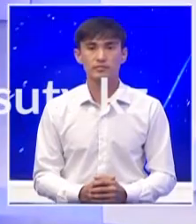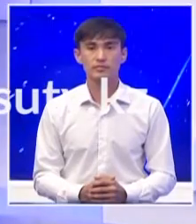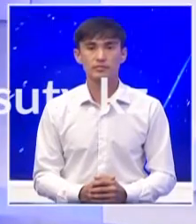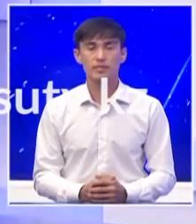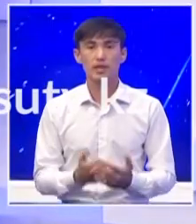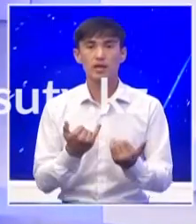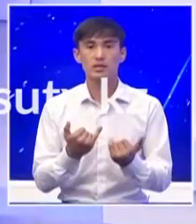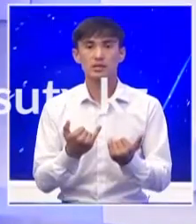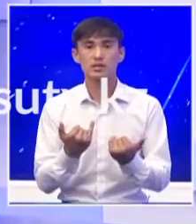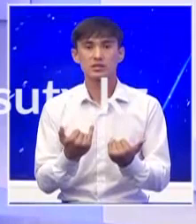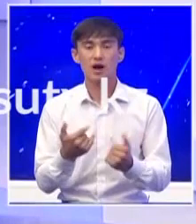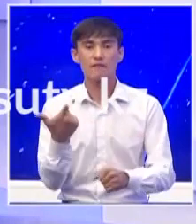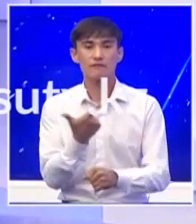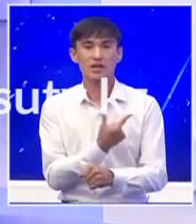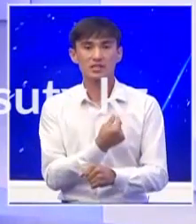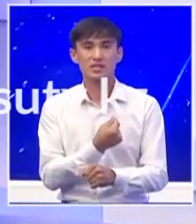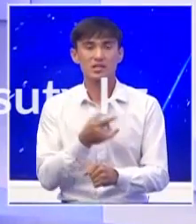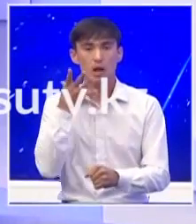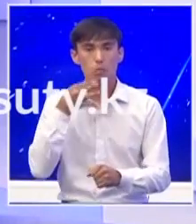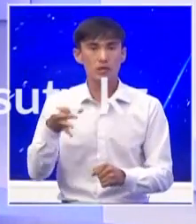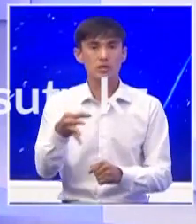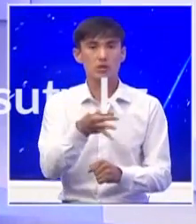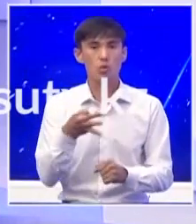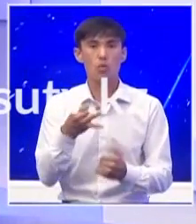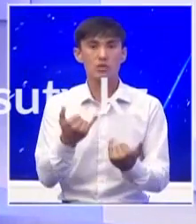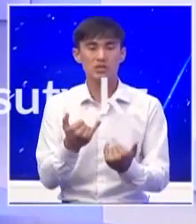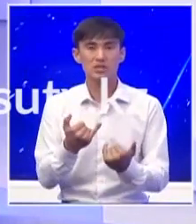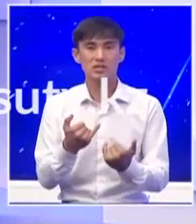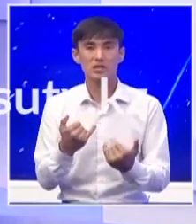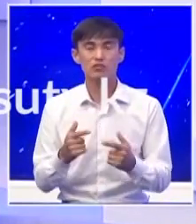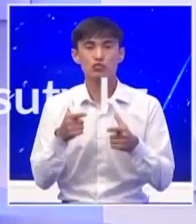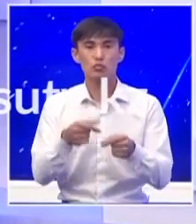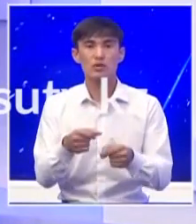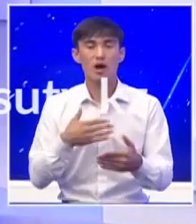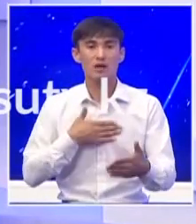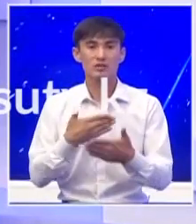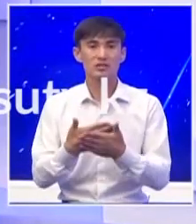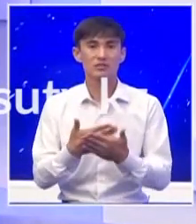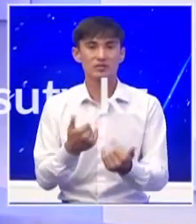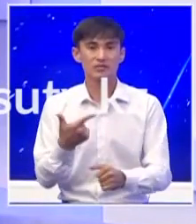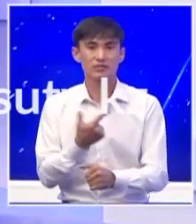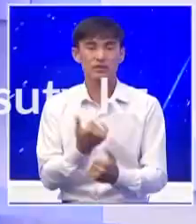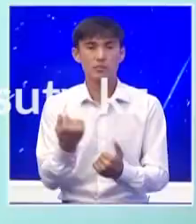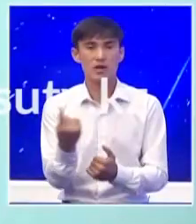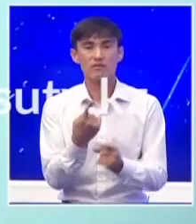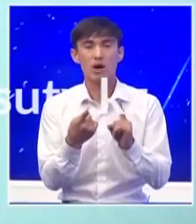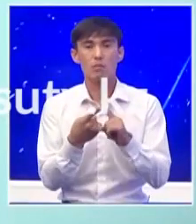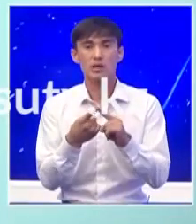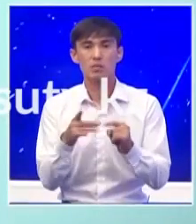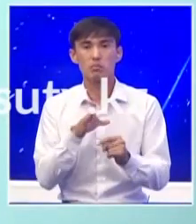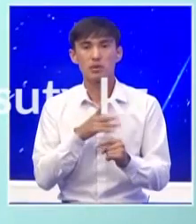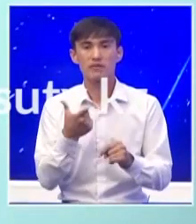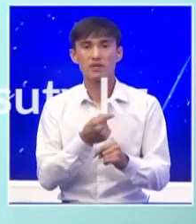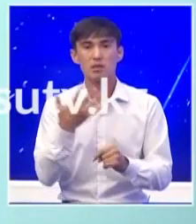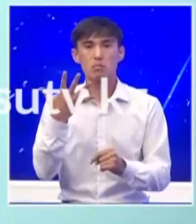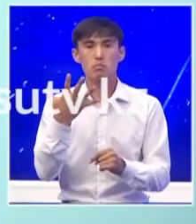Не остается в стороне от вакцинации и Алматинская область. Здесь она вступила в активную фазу. Первым компонентом уже привито